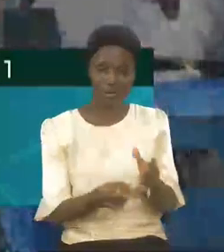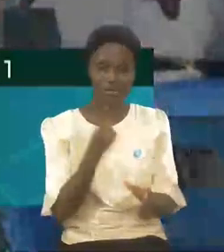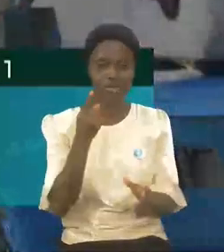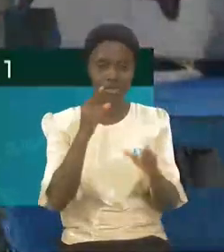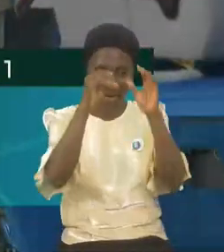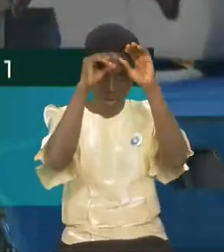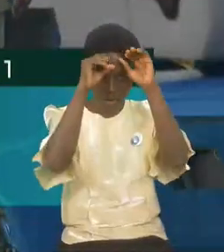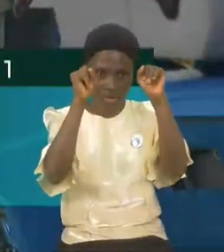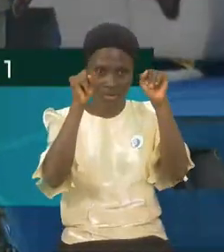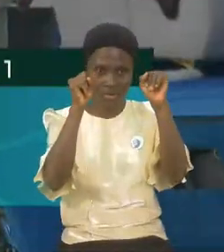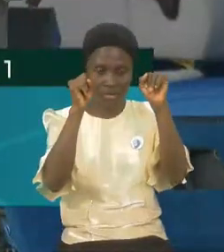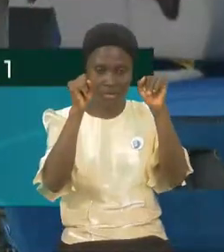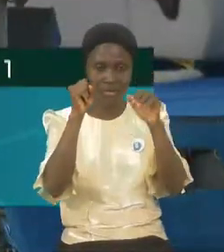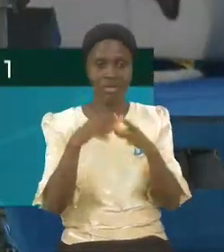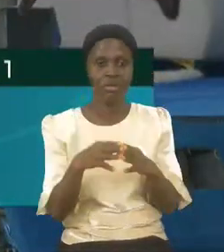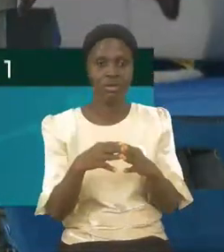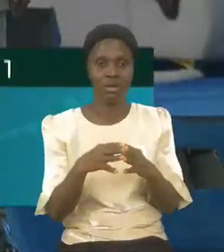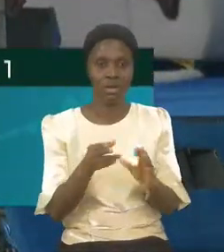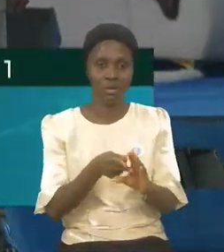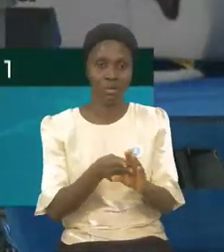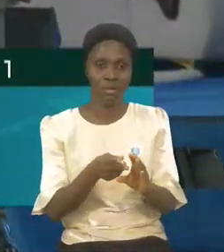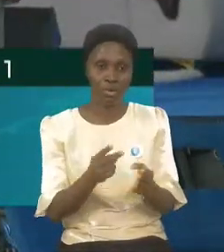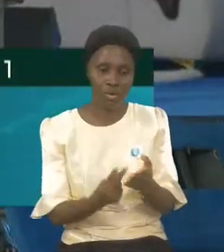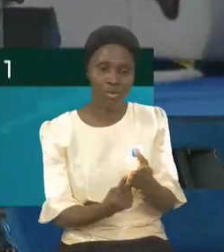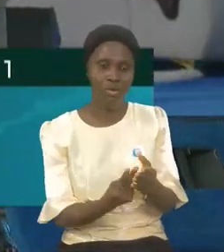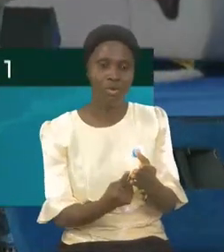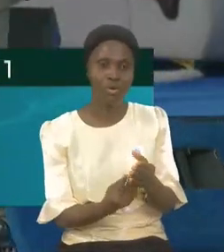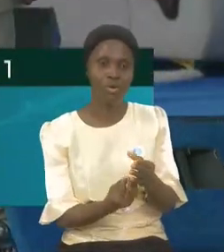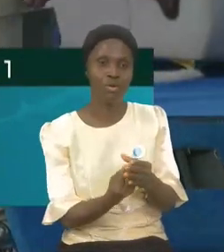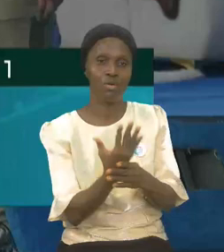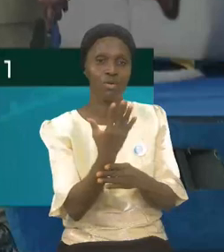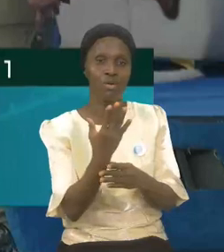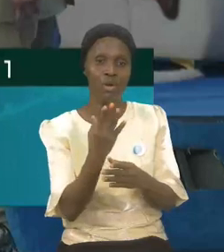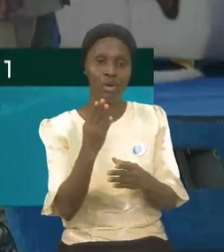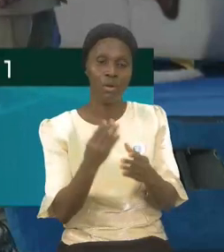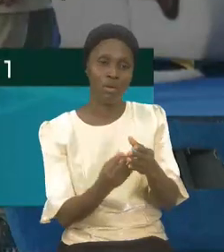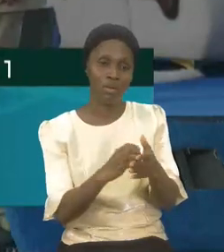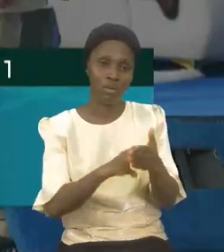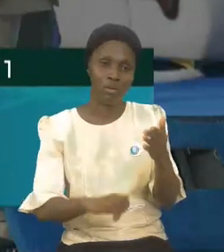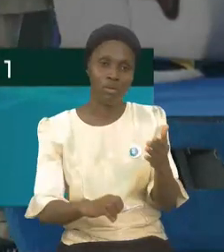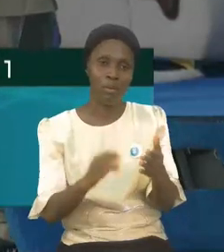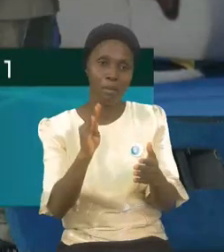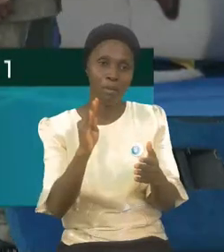l'Antichrist. Et 3 des premières cornes furent arrachées.